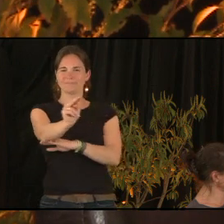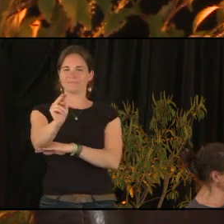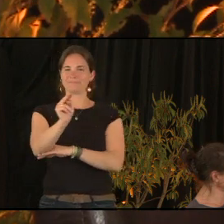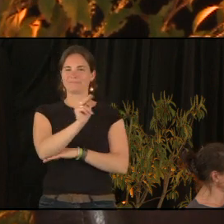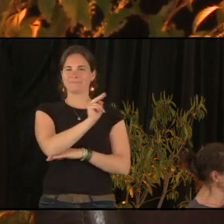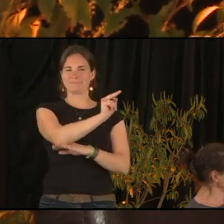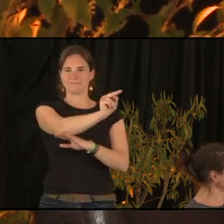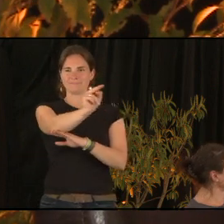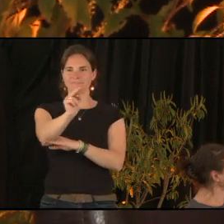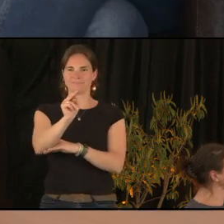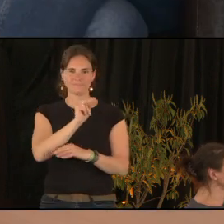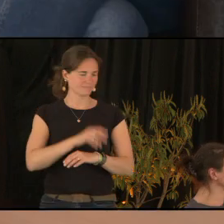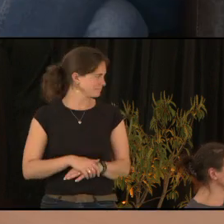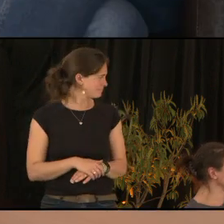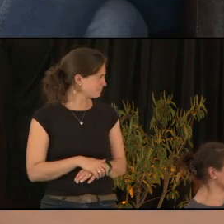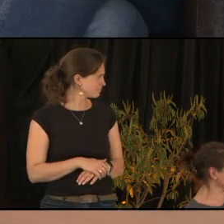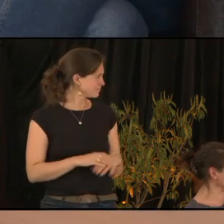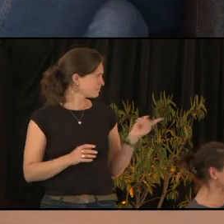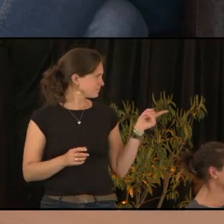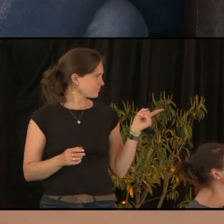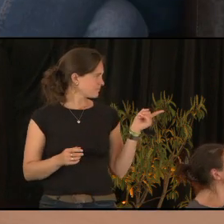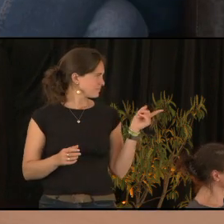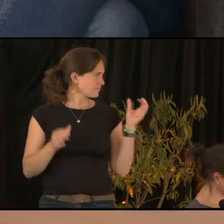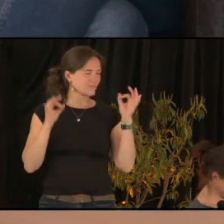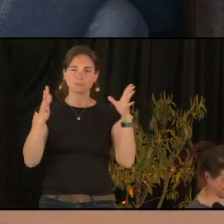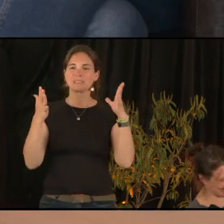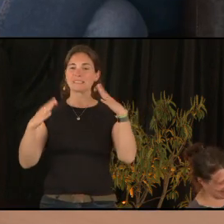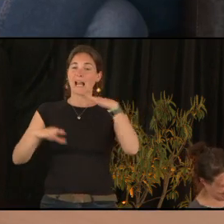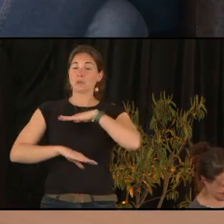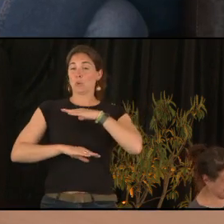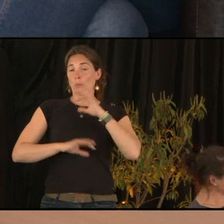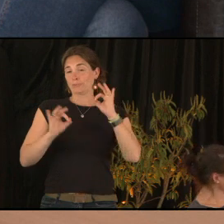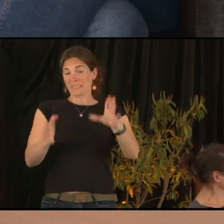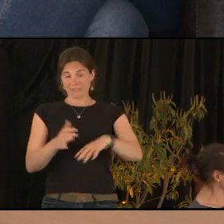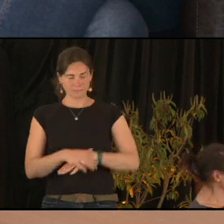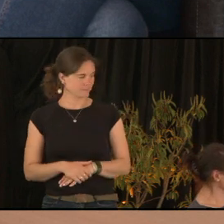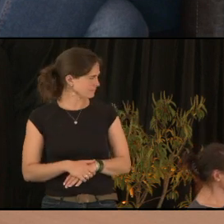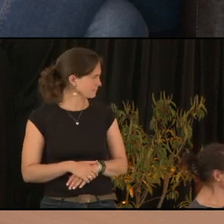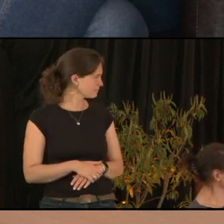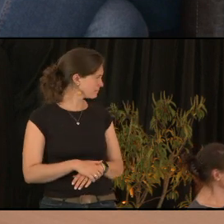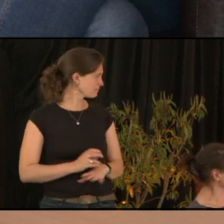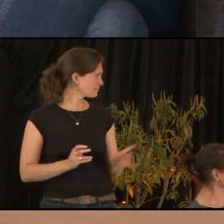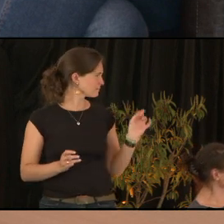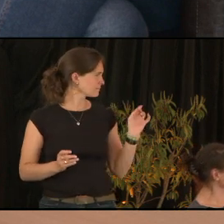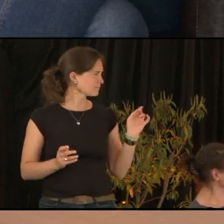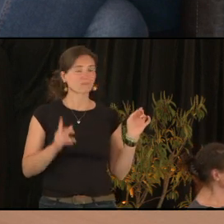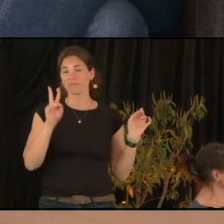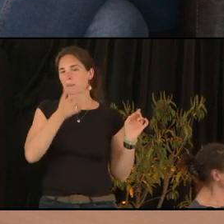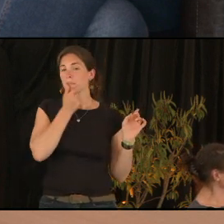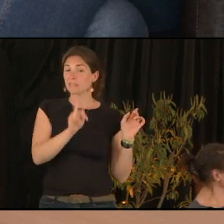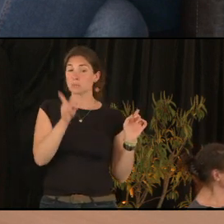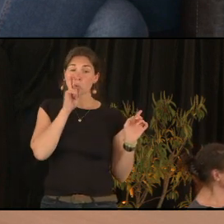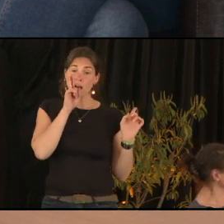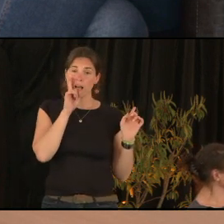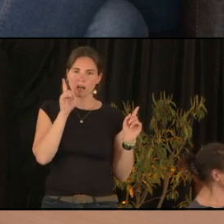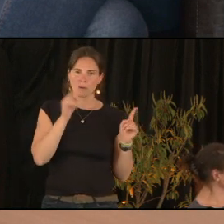s'ancre. On se dit, en fait, ça a existé et c'était telle époque. Mais après, effectivement, il n'y a pas